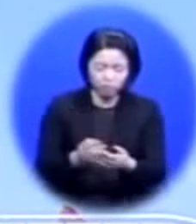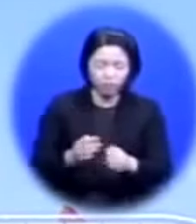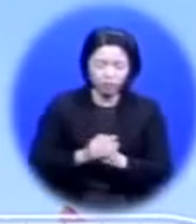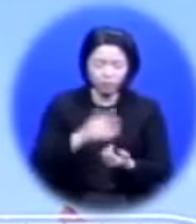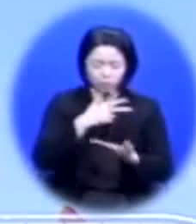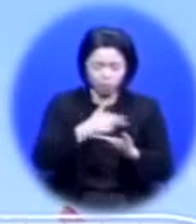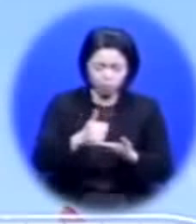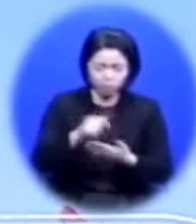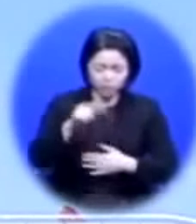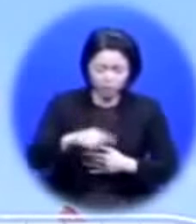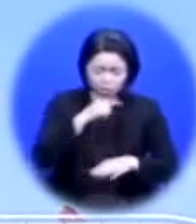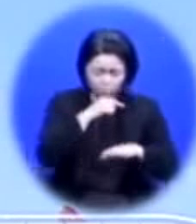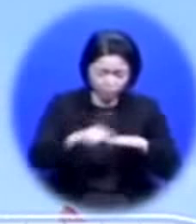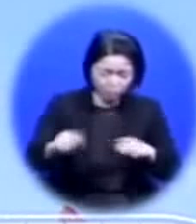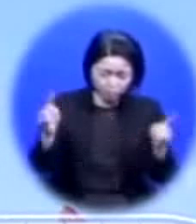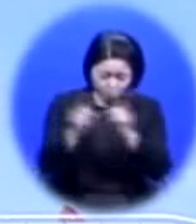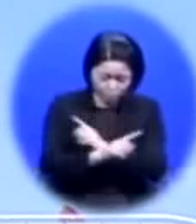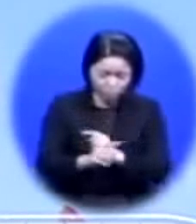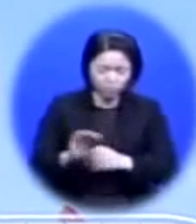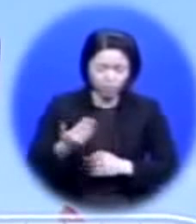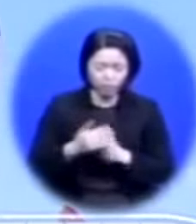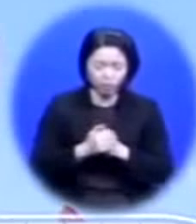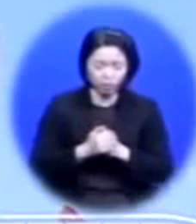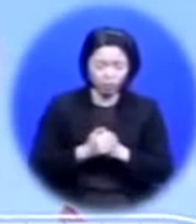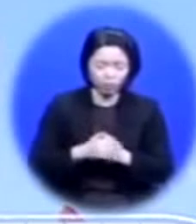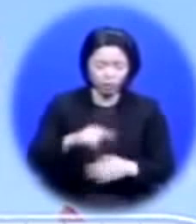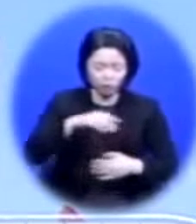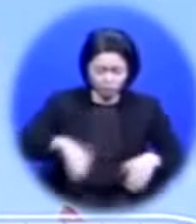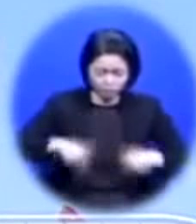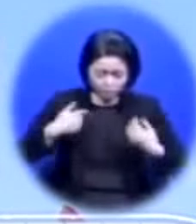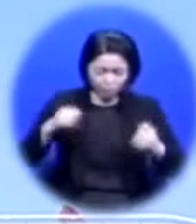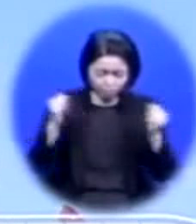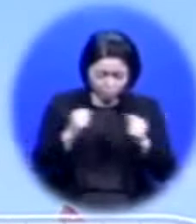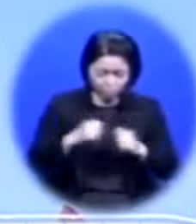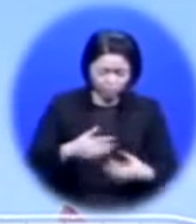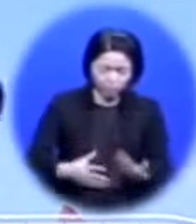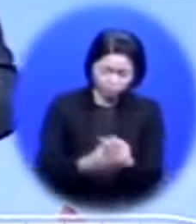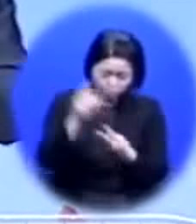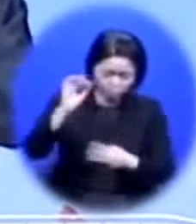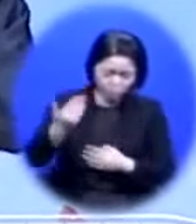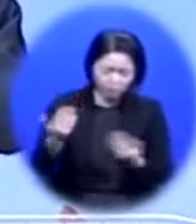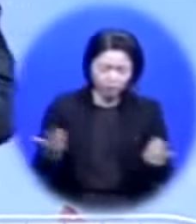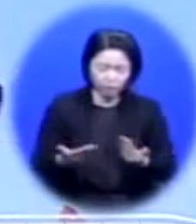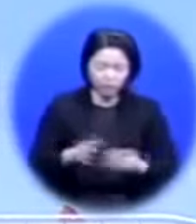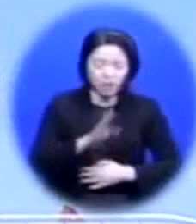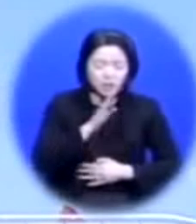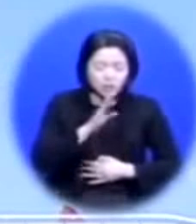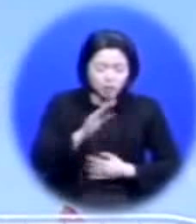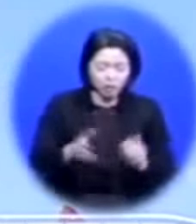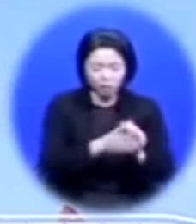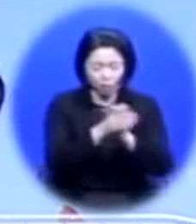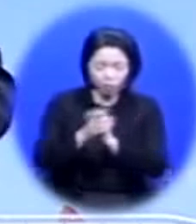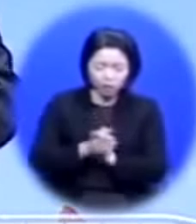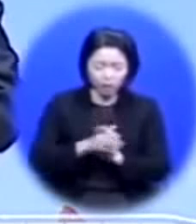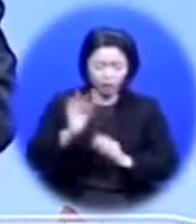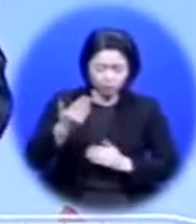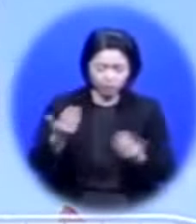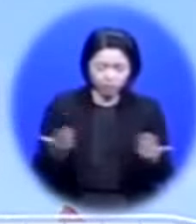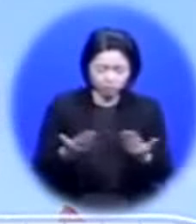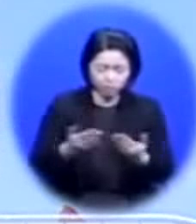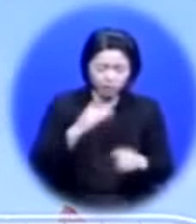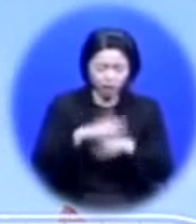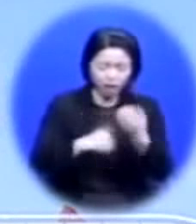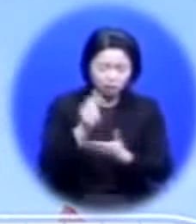주님이 민족이 바꾸고 북 남북이 통일되는 일 진정한 화해가 이루어지는 일